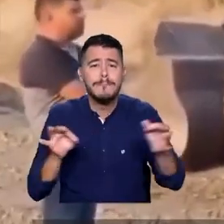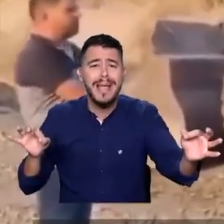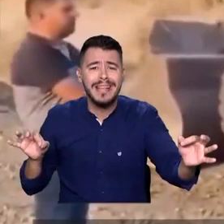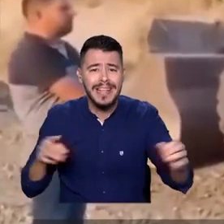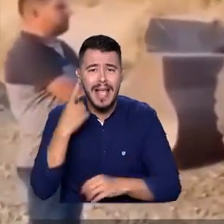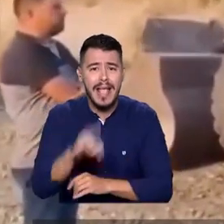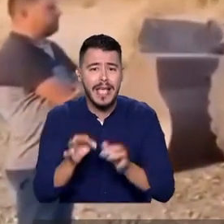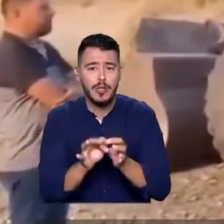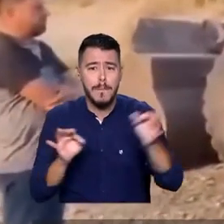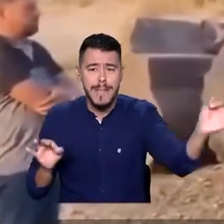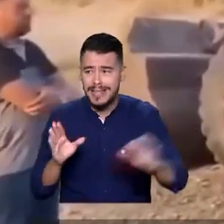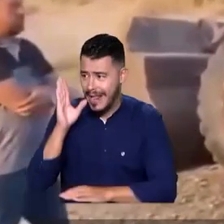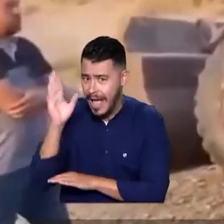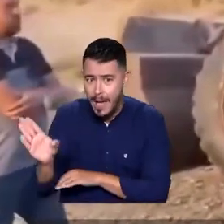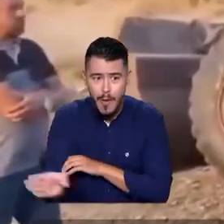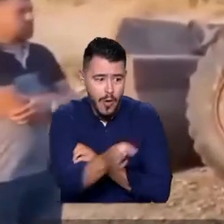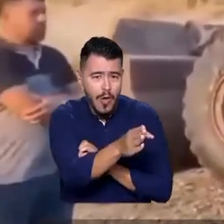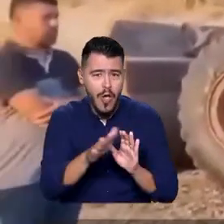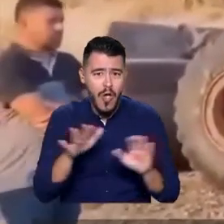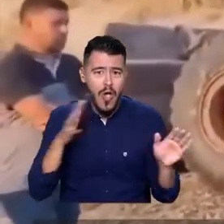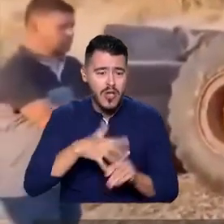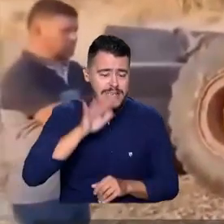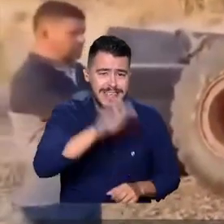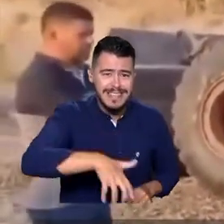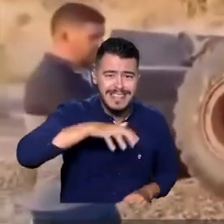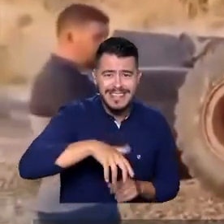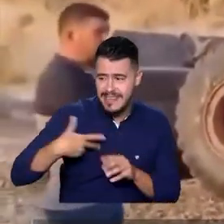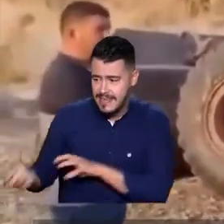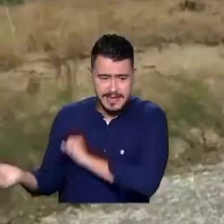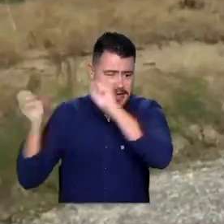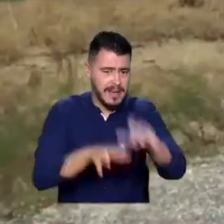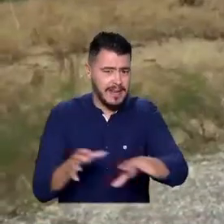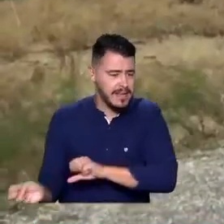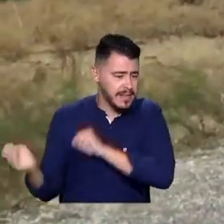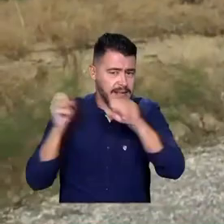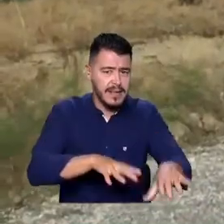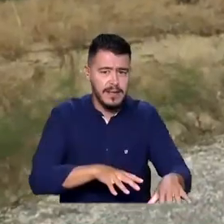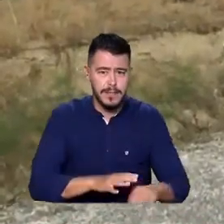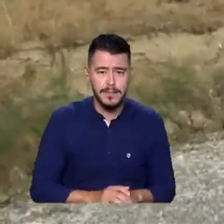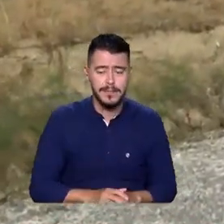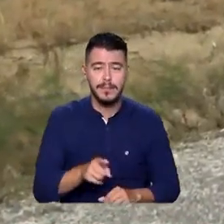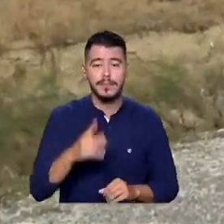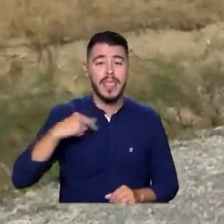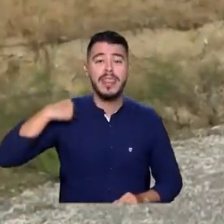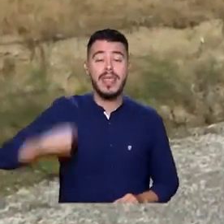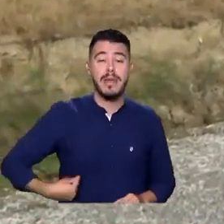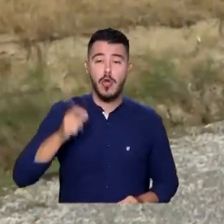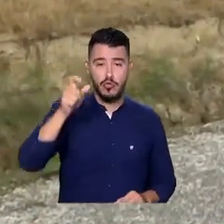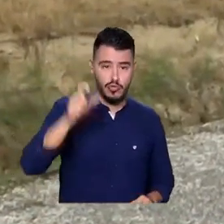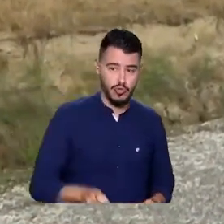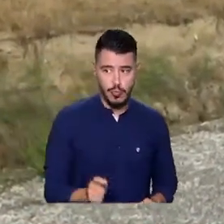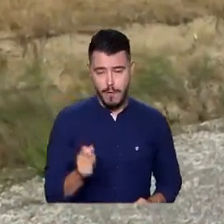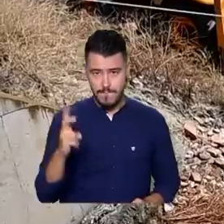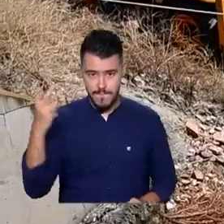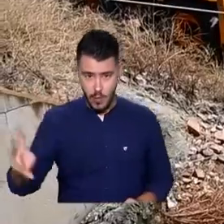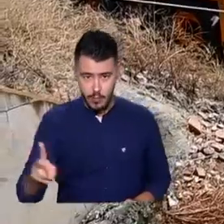από το Δημήνι τα θάβουνε. Και δεν μιλάει κανένας για έγκλημα. Ο Δήμαρχος Αχιλλέας Μπέος θα μιλήσει στο Live News για τον αγώνα που